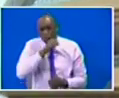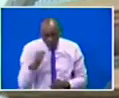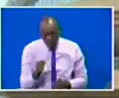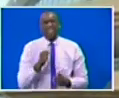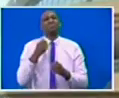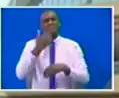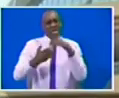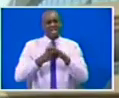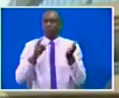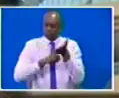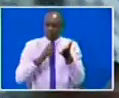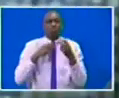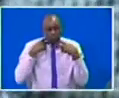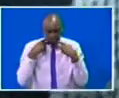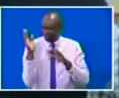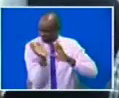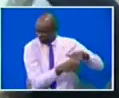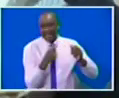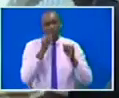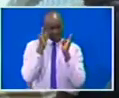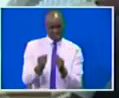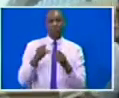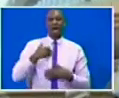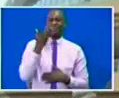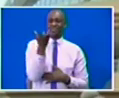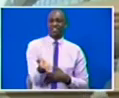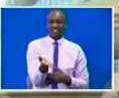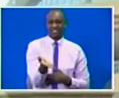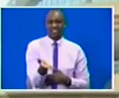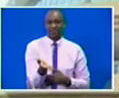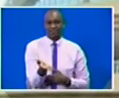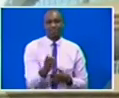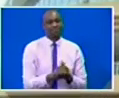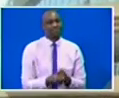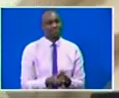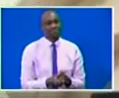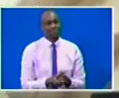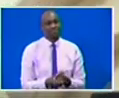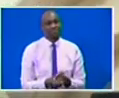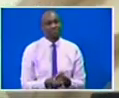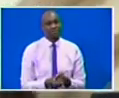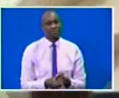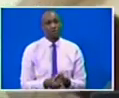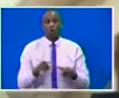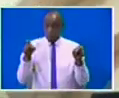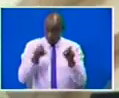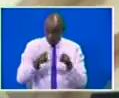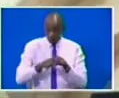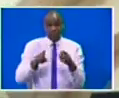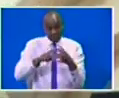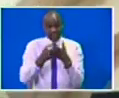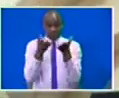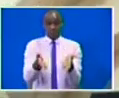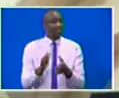na mkoloni, kilele chake kikiwa ukurasa mpya ulioitwa Madaraka Express. We also embark today